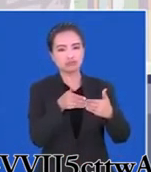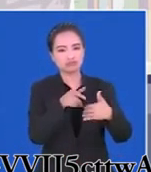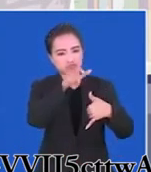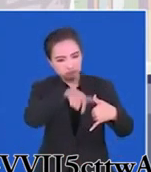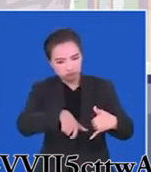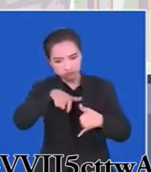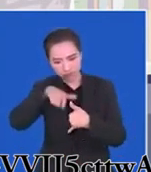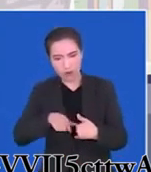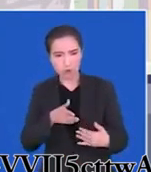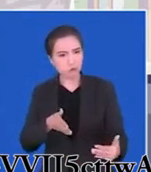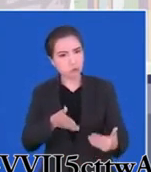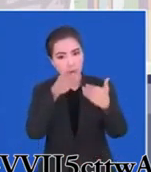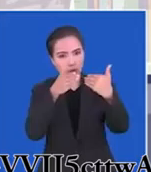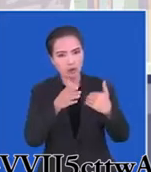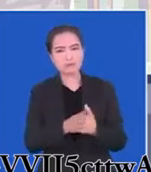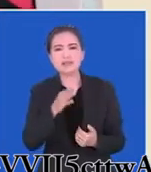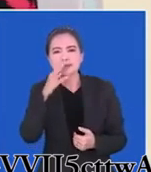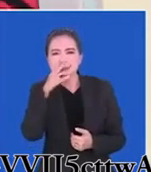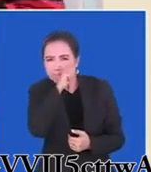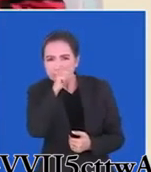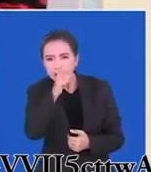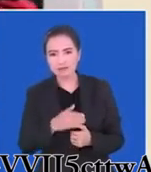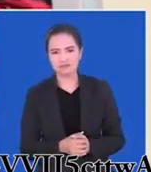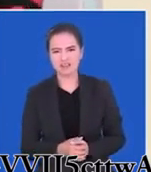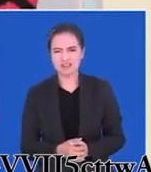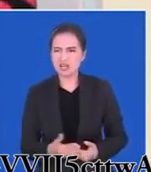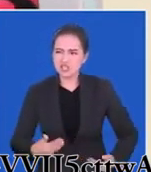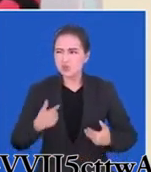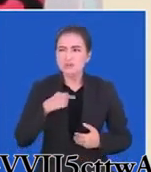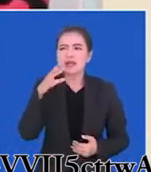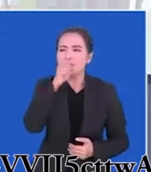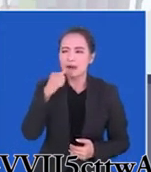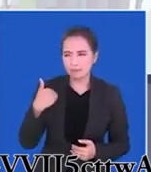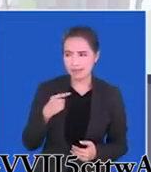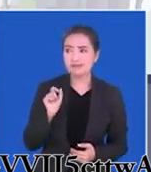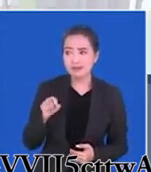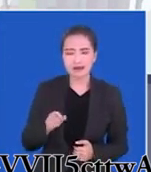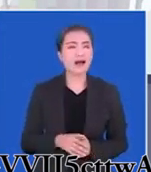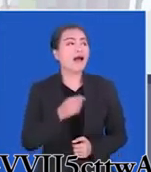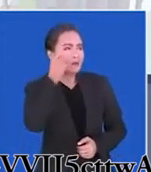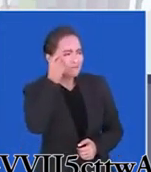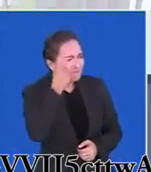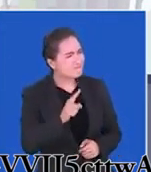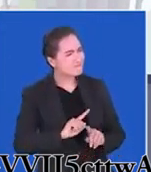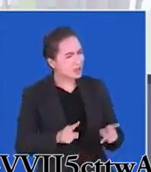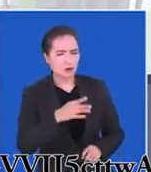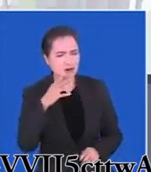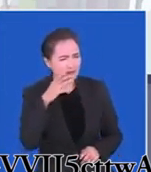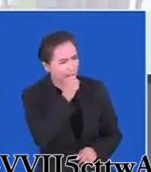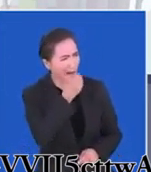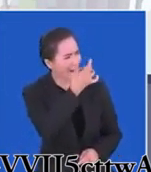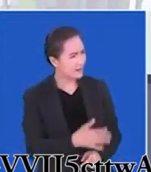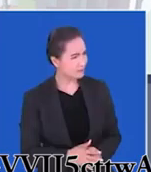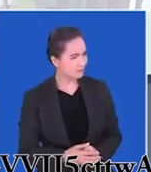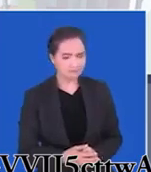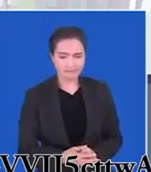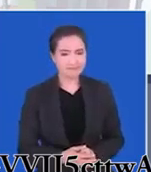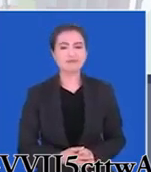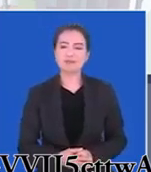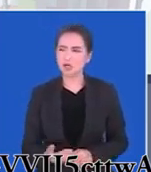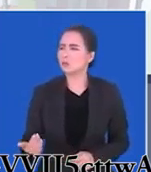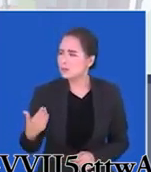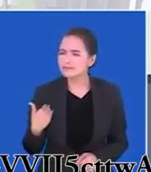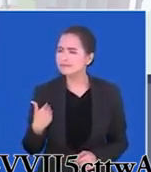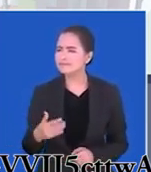เลือกเรื่องคุยที่เป็นเรื่องลับๆได้ ชีวิตมันก็ต้องมีอะไรลับๆบ้างใช่ไหมล่ะ เข้าใจแต่จะมีความลับอะไรกันนักหนาครับเนี่ย ก็